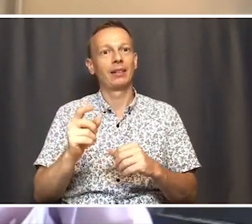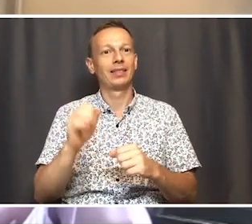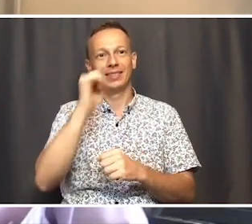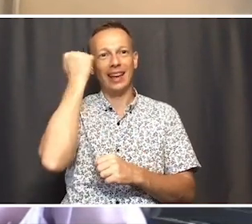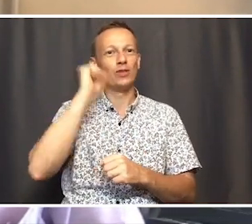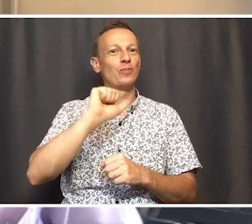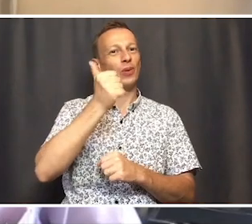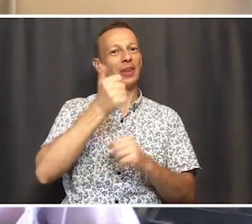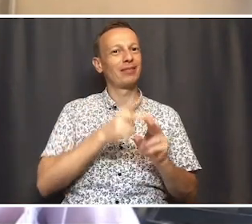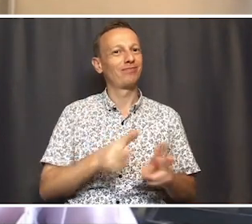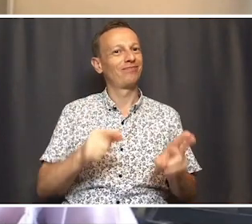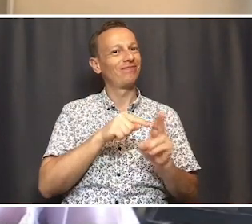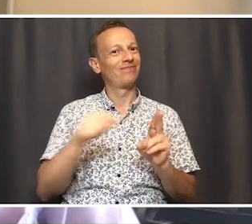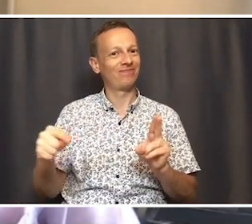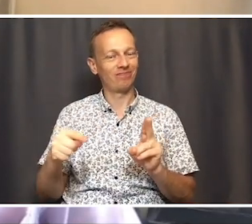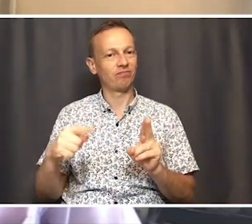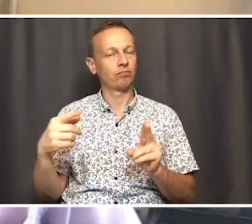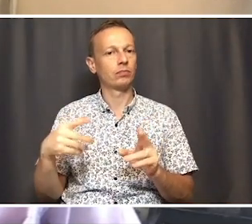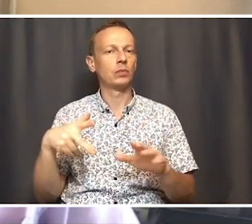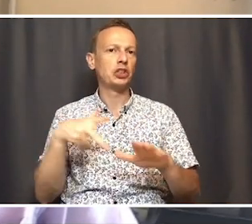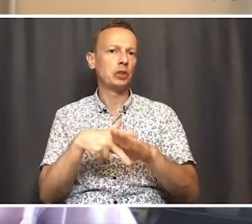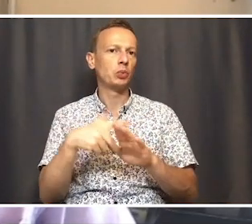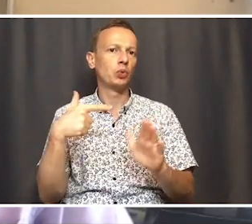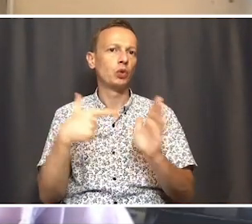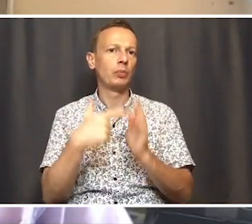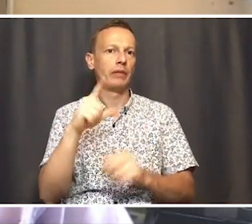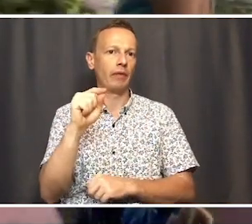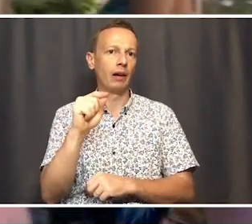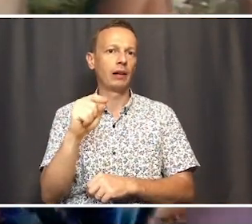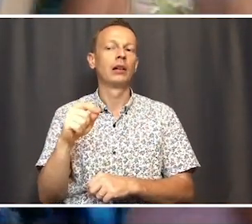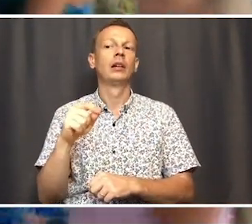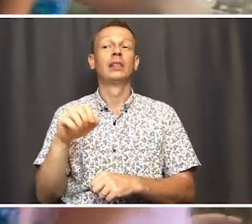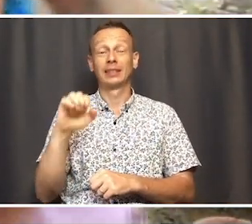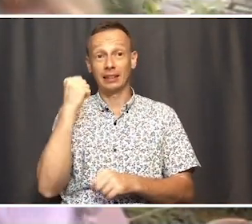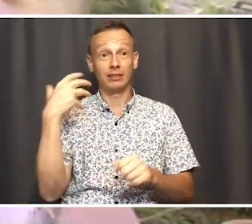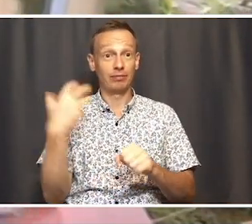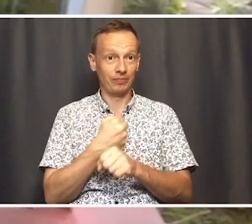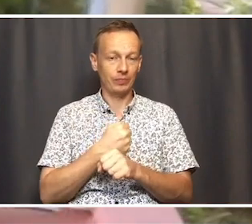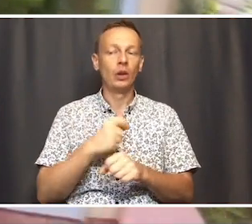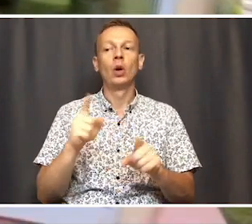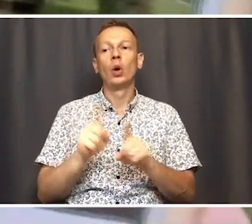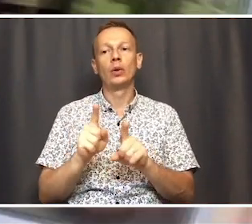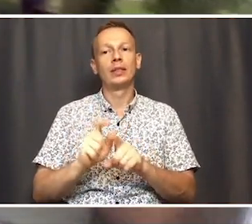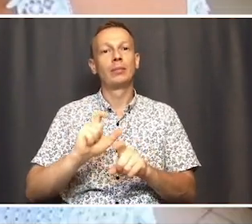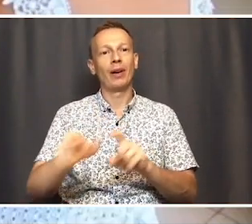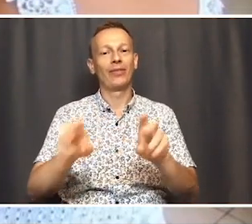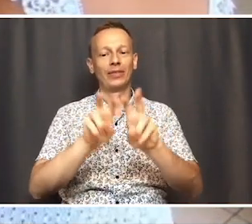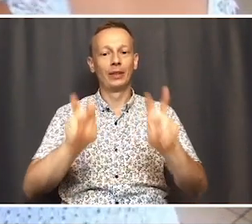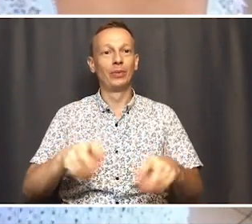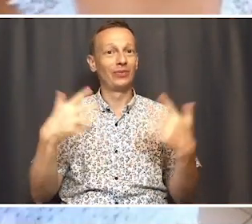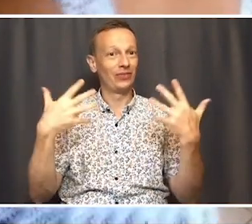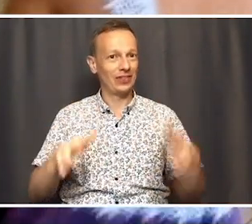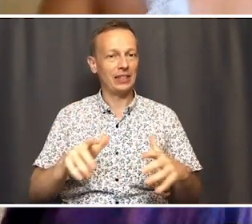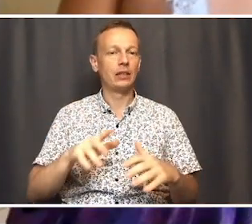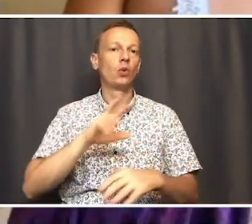la période de stage qu'elles ont faite, elles l'ont faite sur le début de l'année 2020. Et là, juste après leur diplôme, elles repartiront en entreprise. Il y